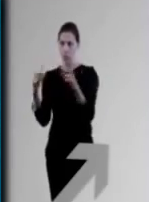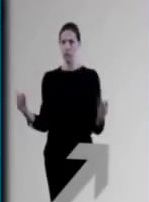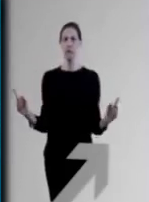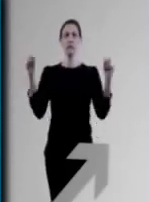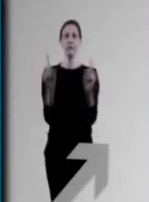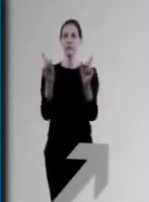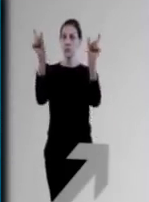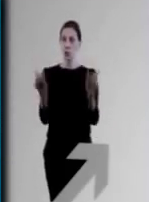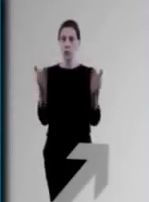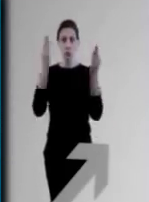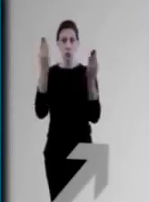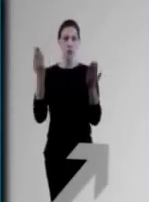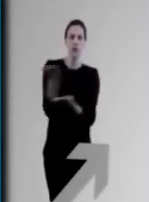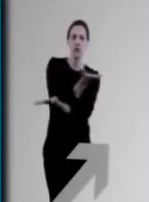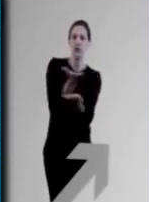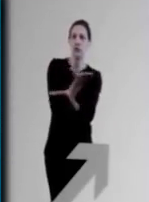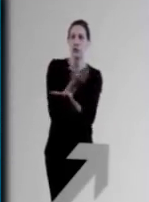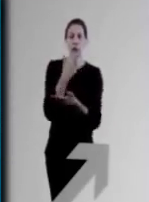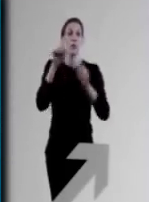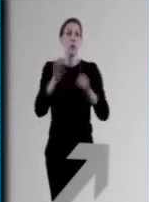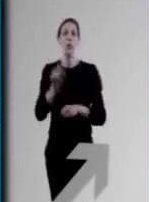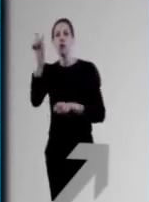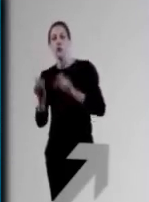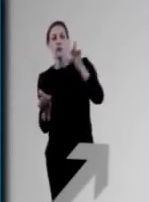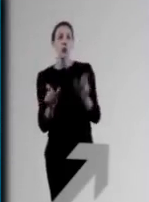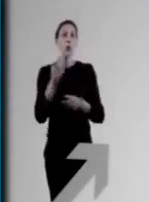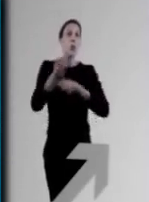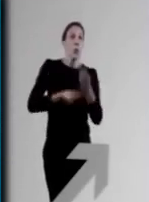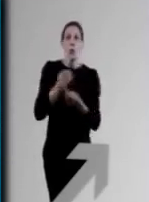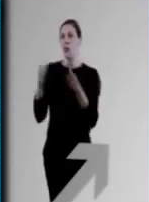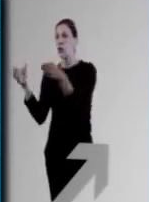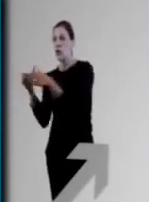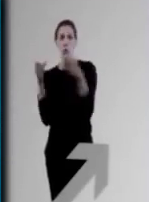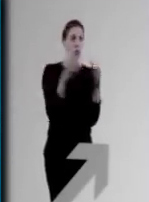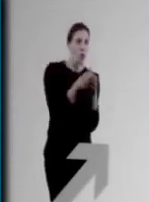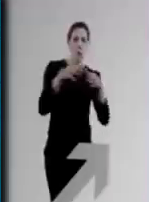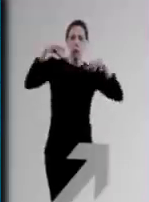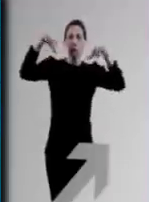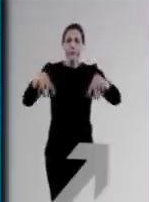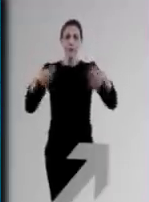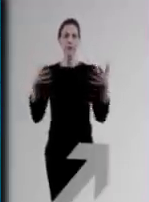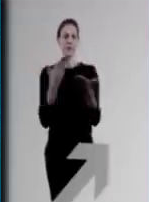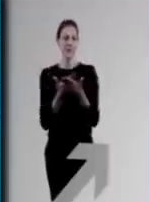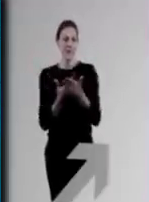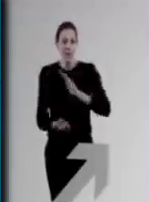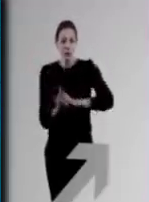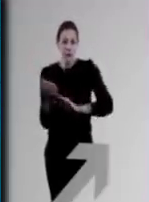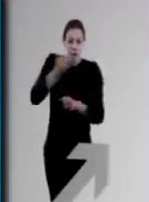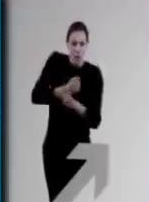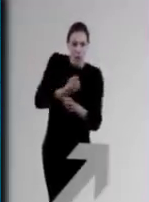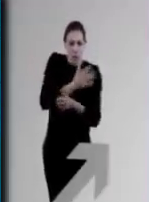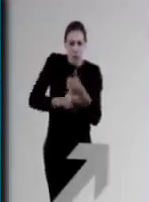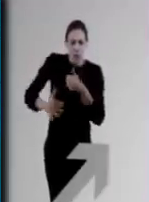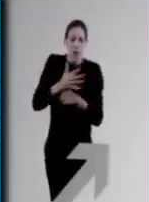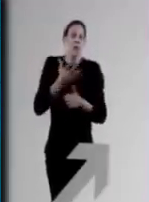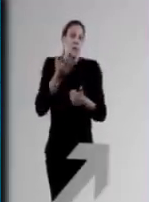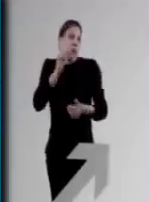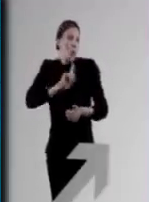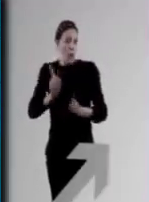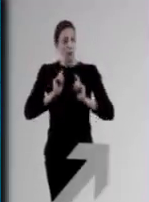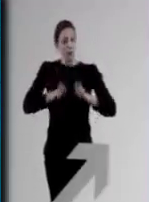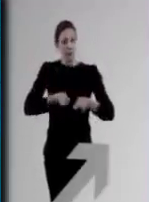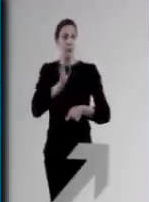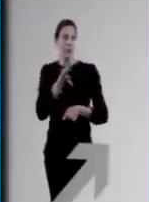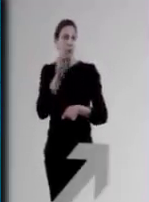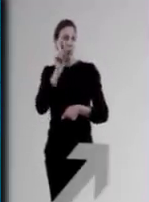partir du moment où il y a deux langues différentes, partagées, ou deux personnes qui se rencontrent et qui ont besoin d'échanger des choses. Donc ça peut être deux personnes, deux entités. Et peut-être qu'on peut